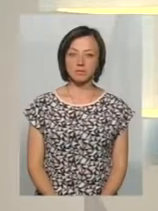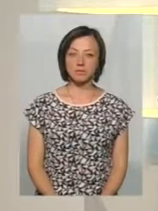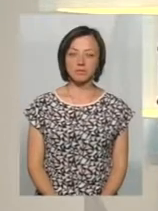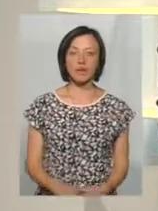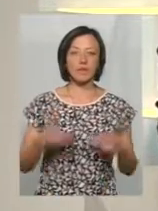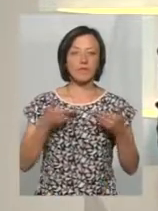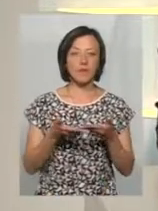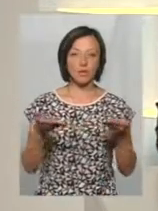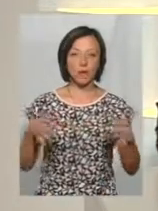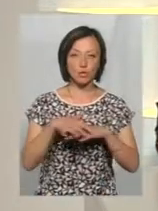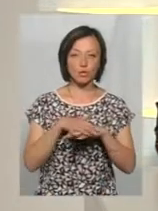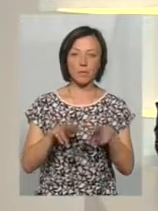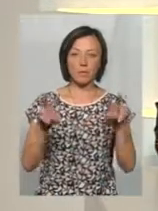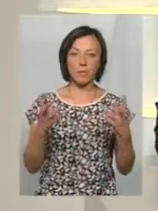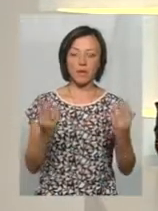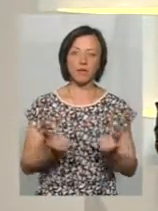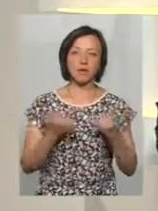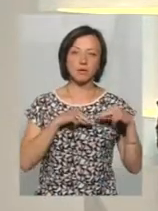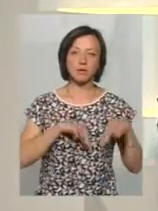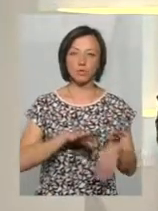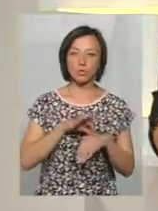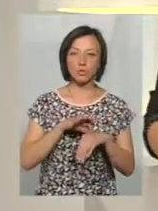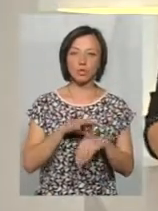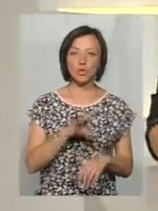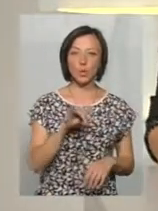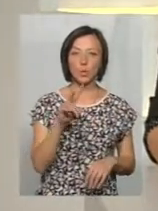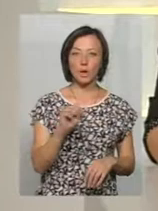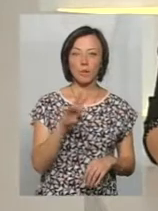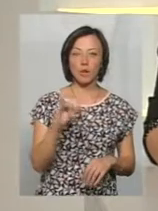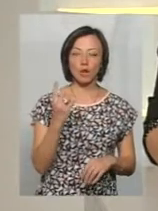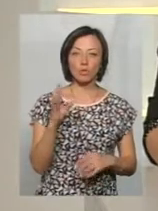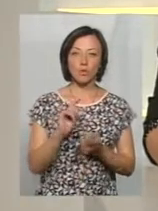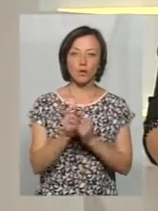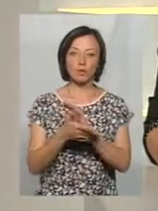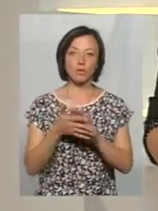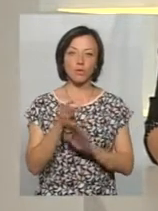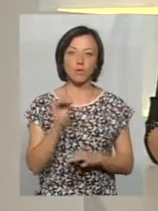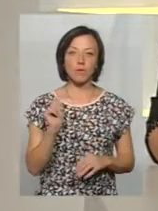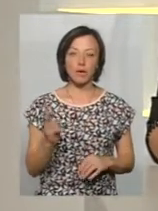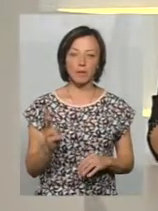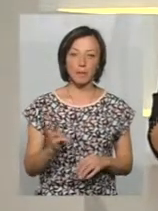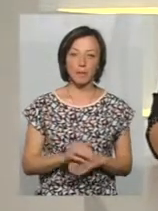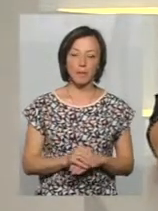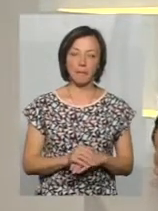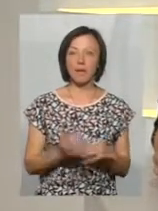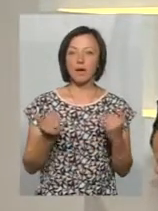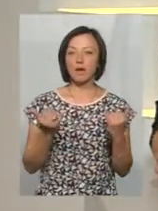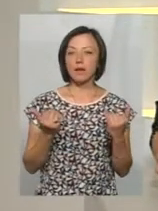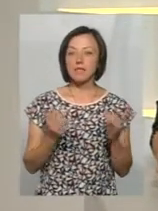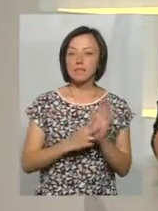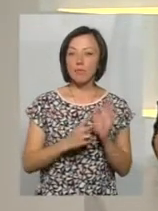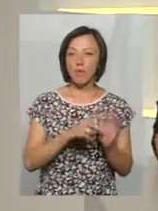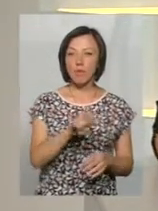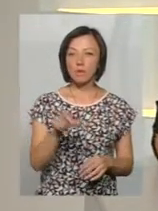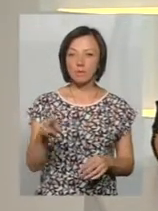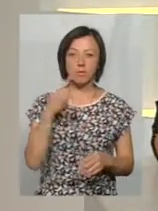Мої вітання на Суспільному. Тема дня. Сьогодні для вас у студії працює ведучий інометражку, переклад на мову жестів Ольга Рибак. Сімох осіб за